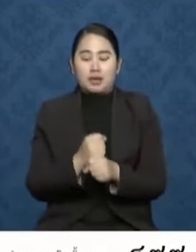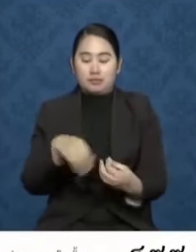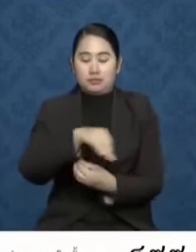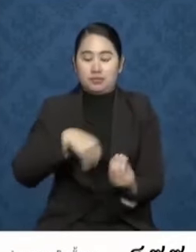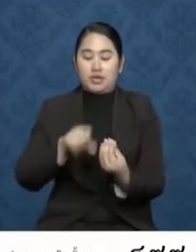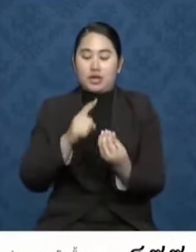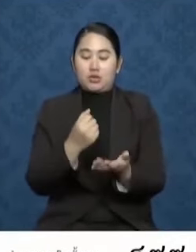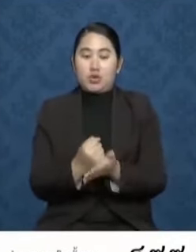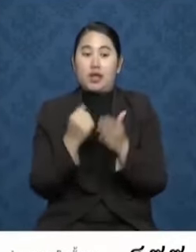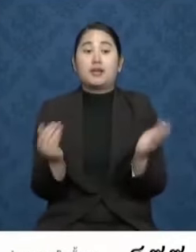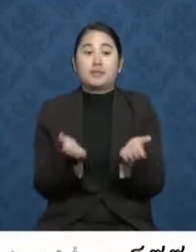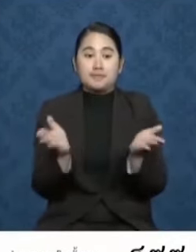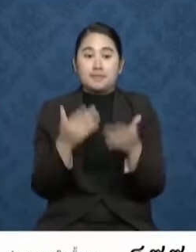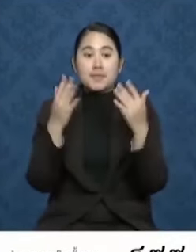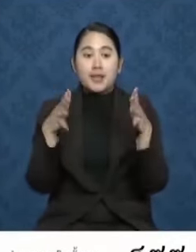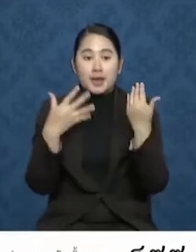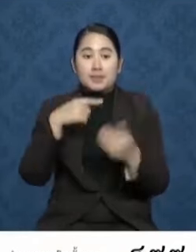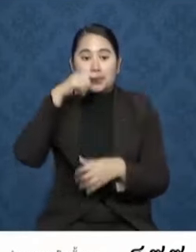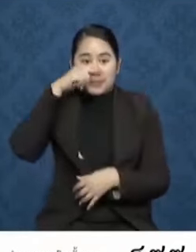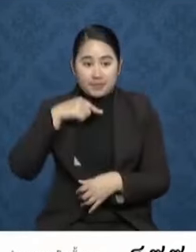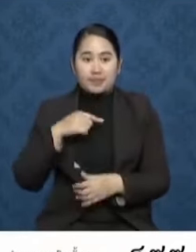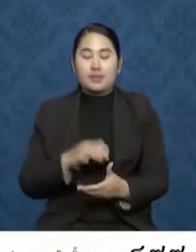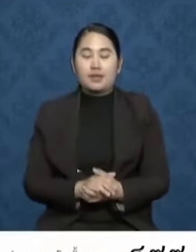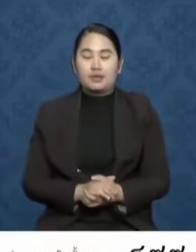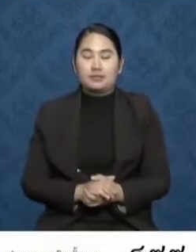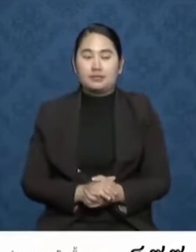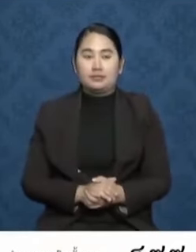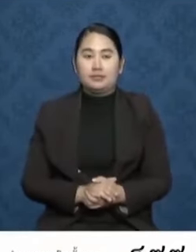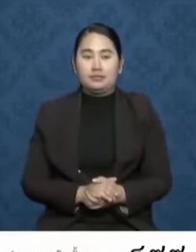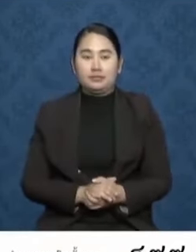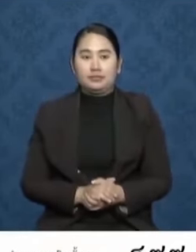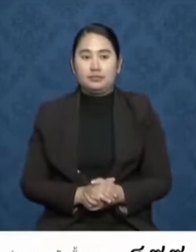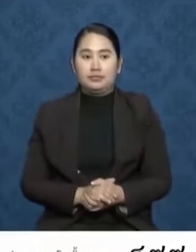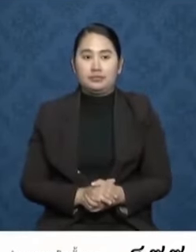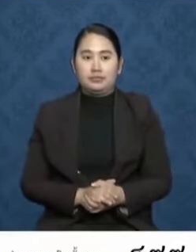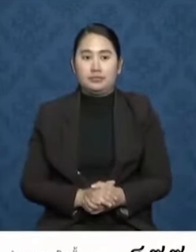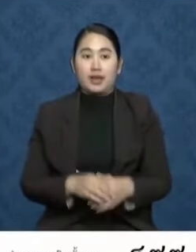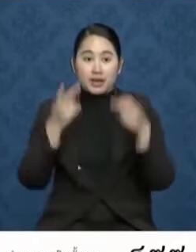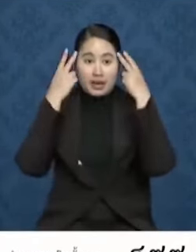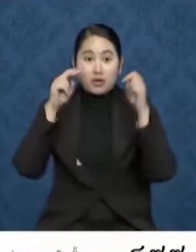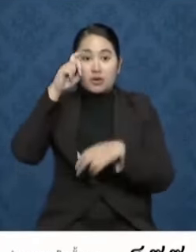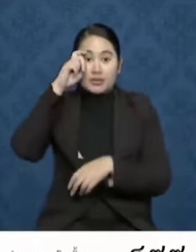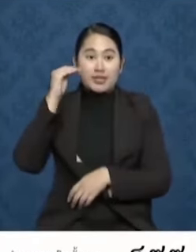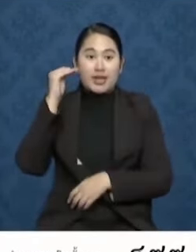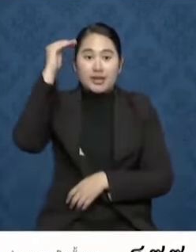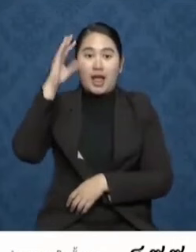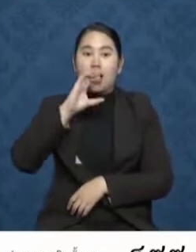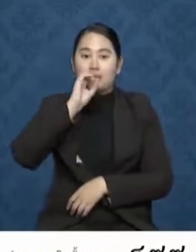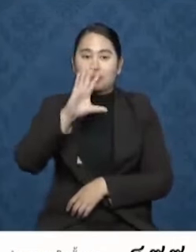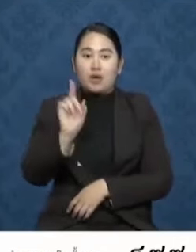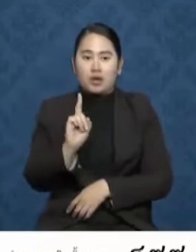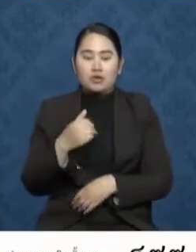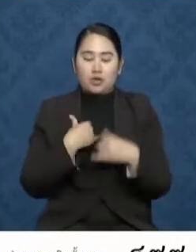เศรษฐกิจในพื้นที่ eecได้แล้วท่านประธานครับในขณะที่ท่านนายกเศรษฐาพูดว่า